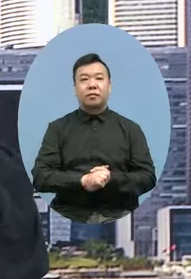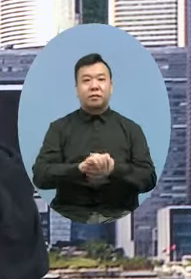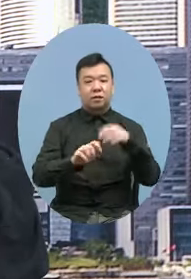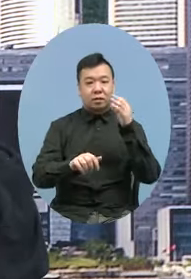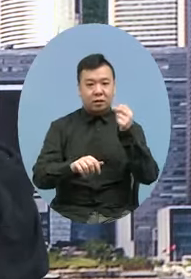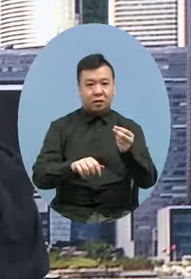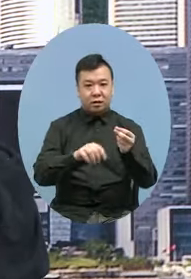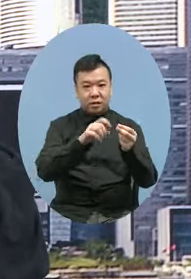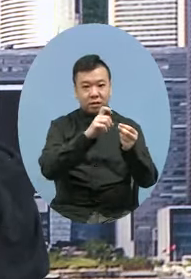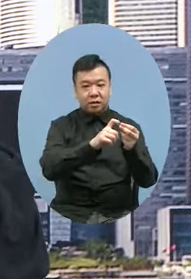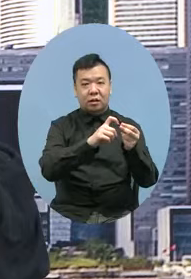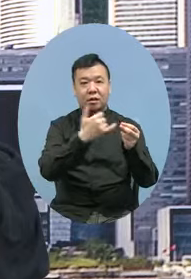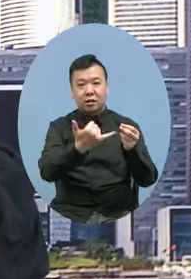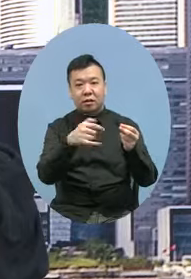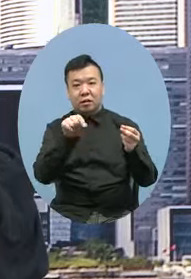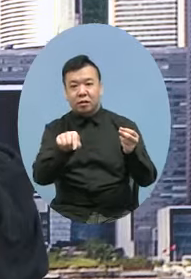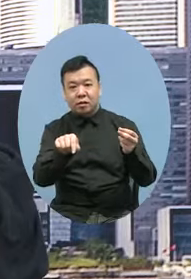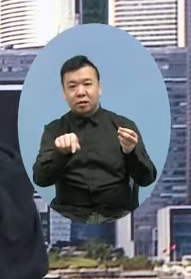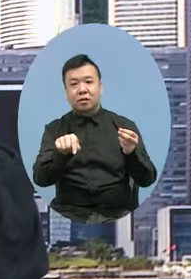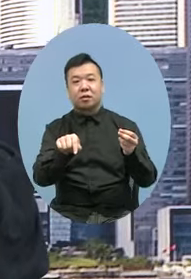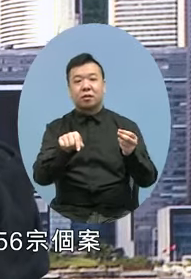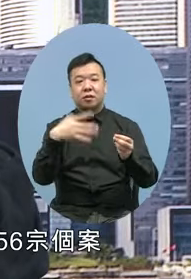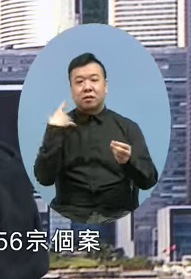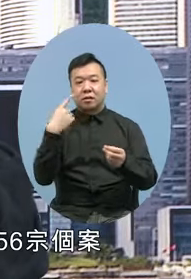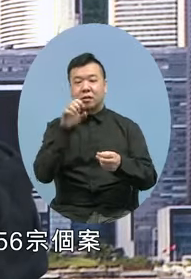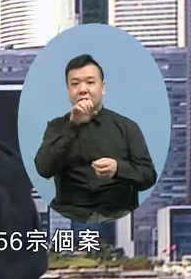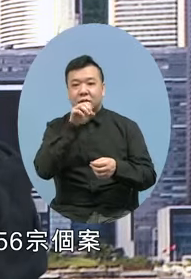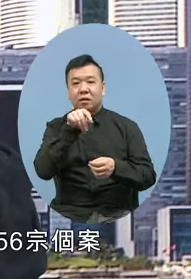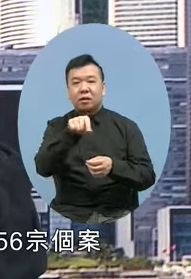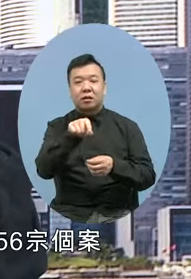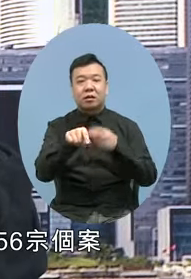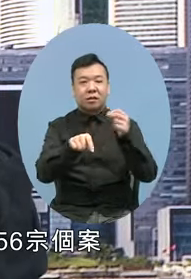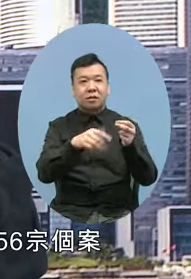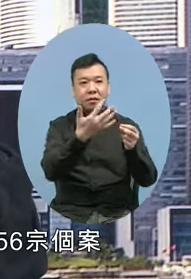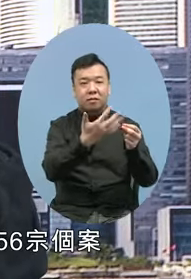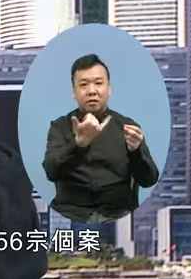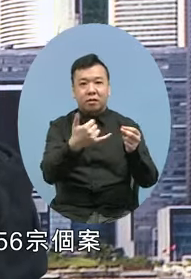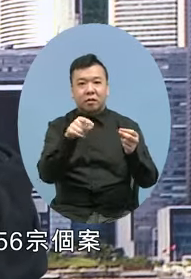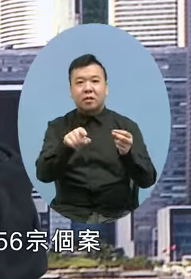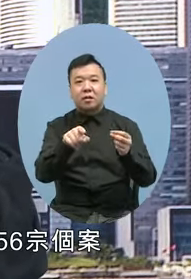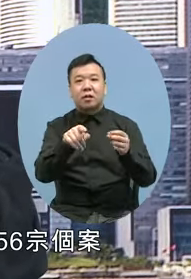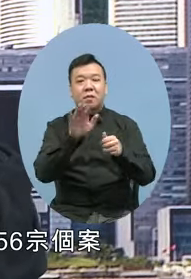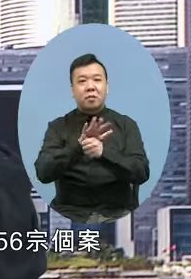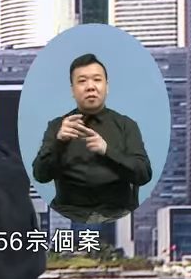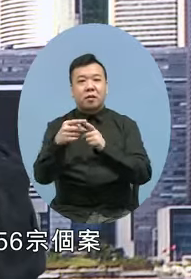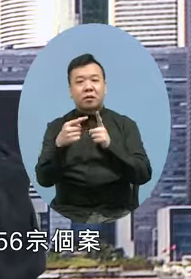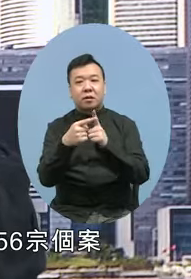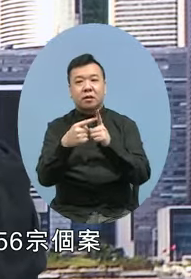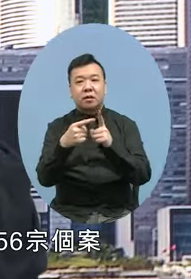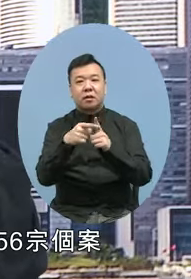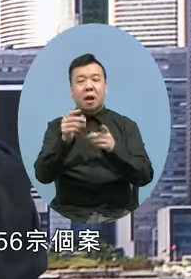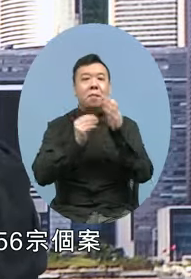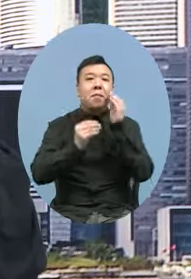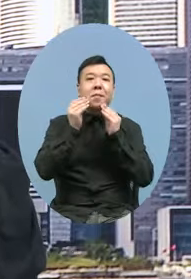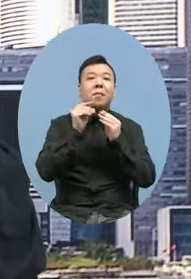第796宗個案咧，就係、是、琴日我哋講嘅第756宗個案，即係幫人哋做